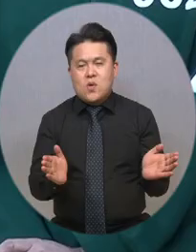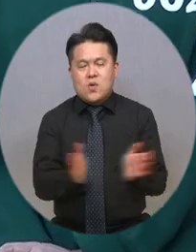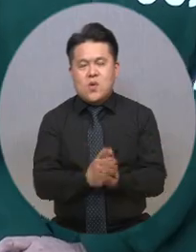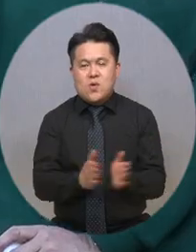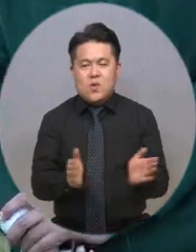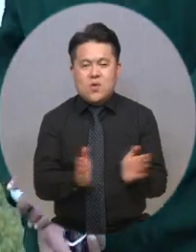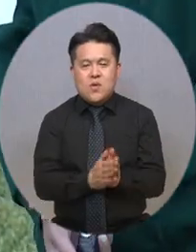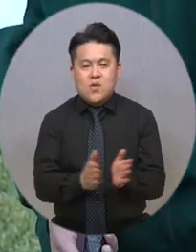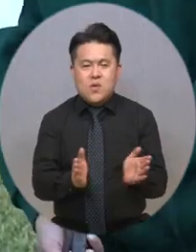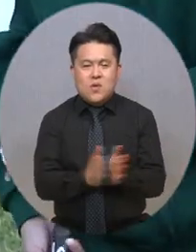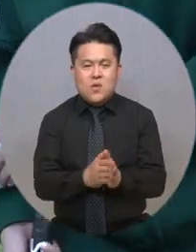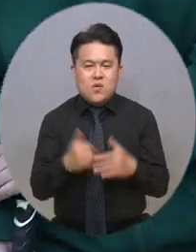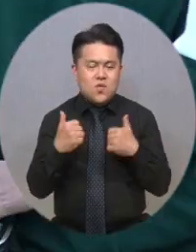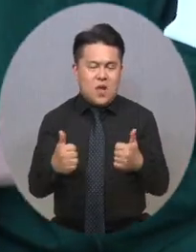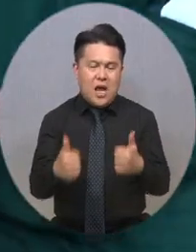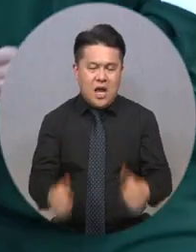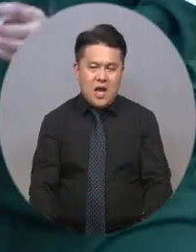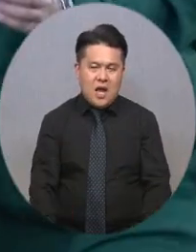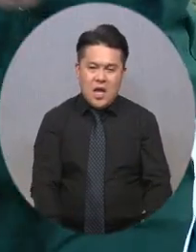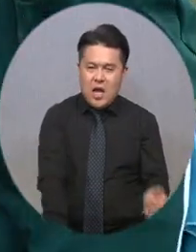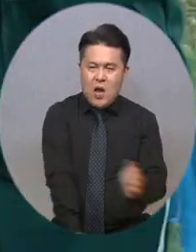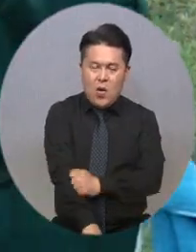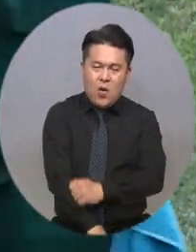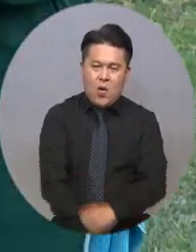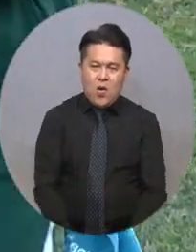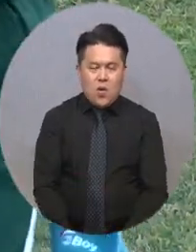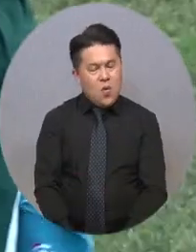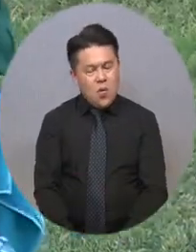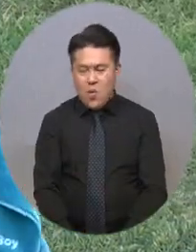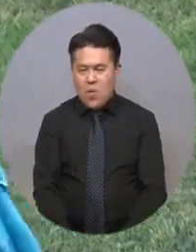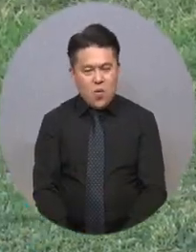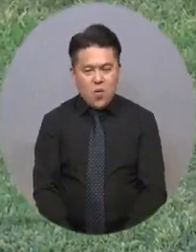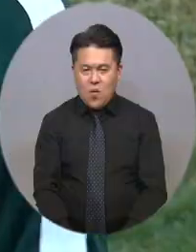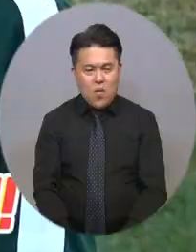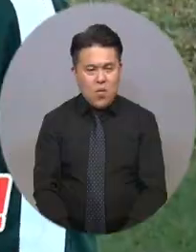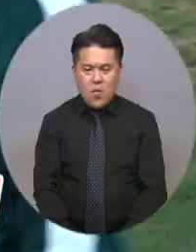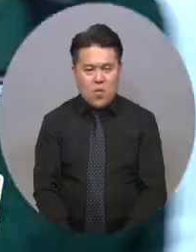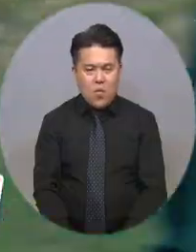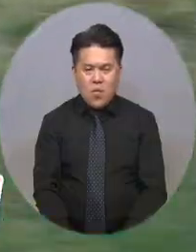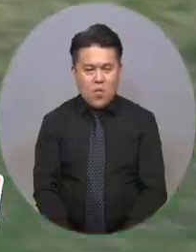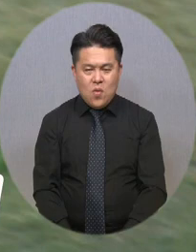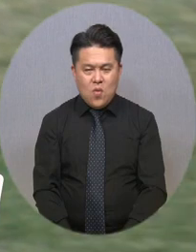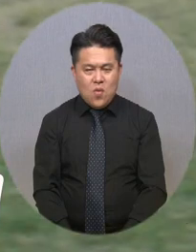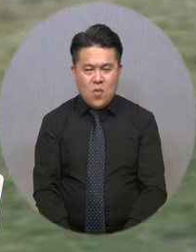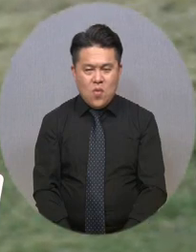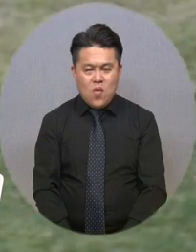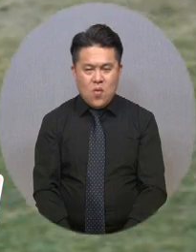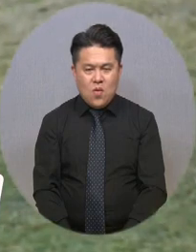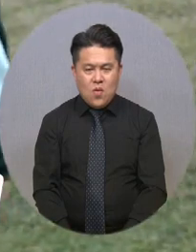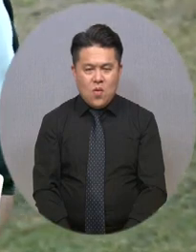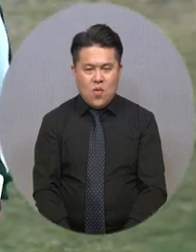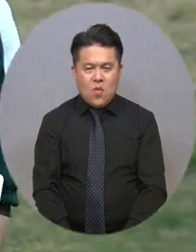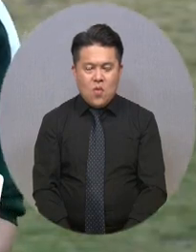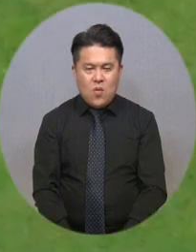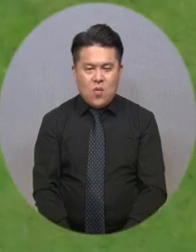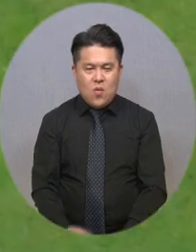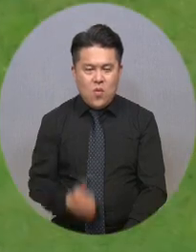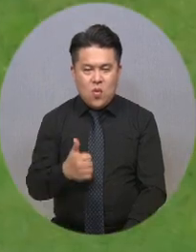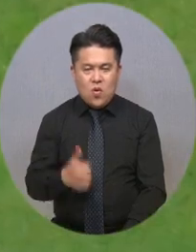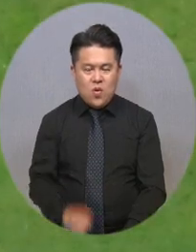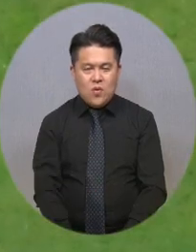야! 나이스 파! 우와, 나이스 파! 대박! 관리자님 아, 대박! 나이스 파. 나이스 파! 이 압박감을, 우와, 대박!